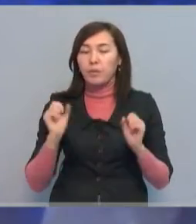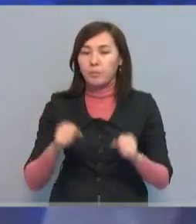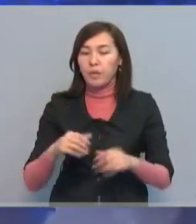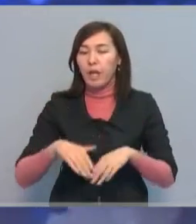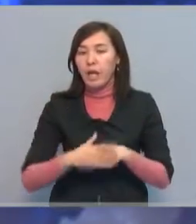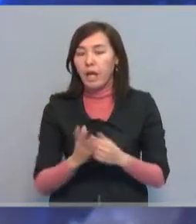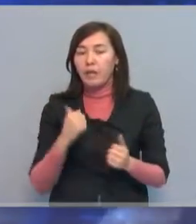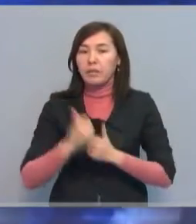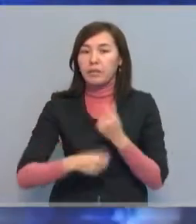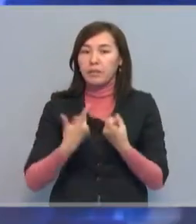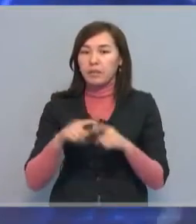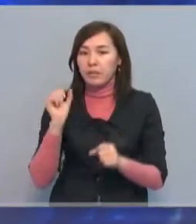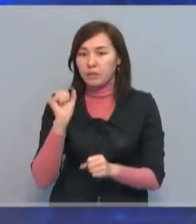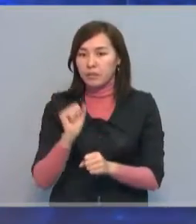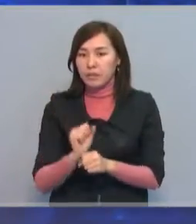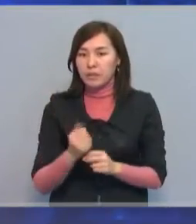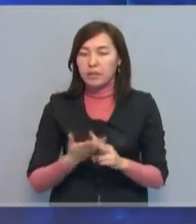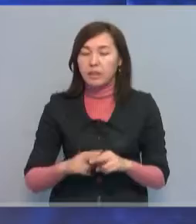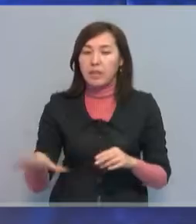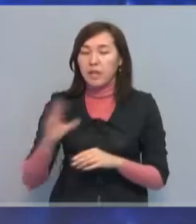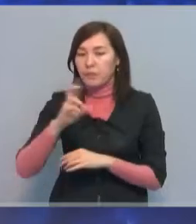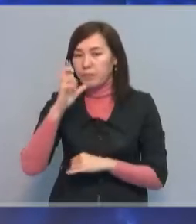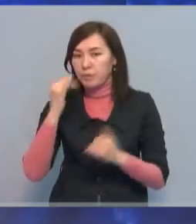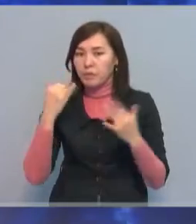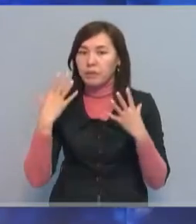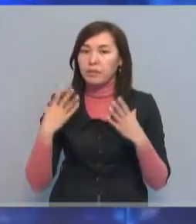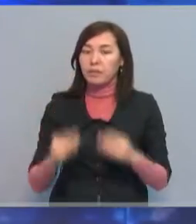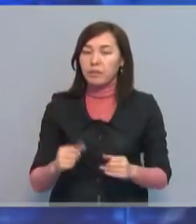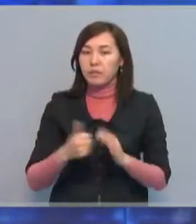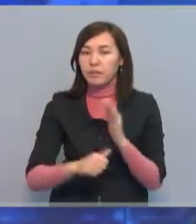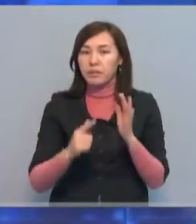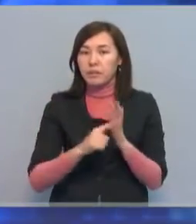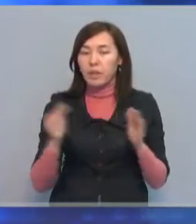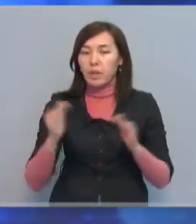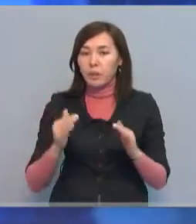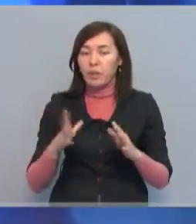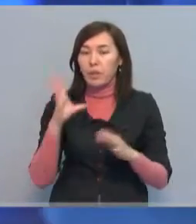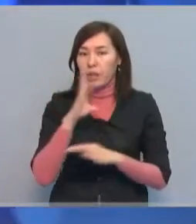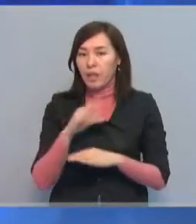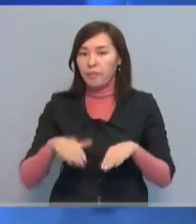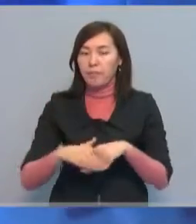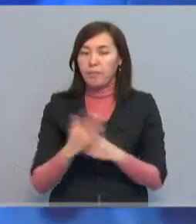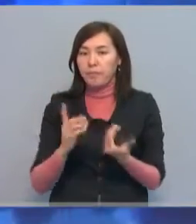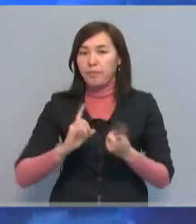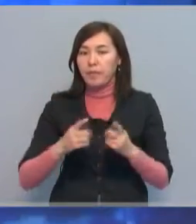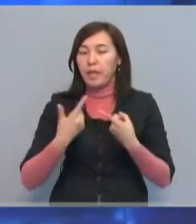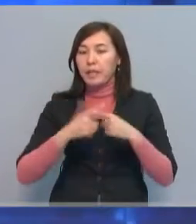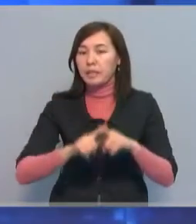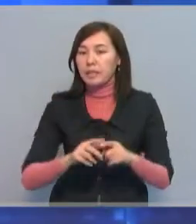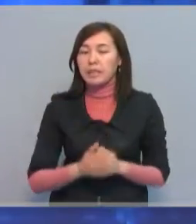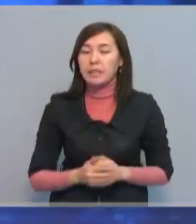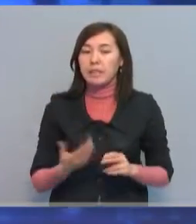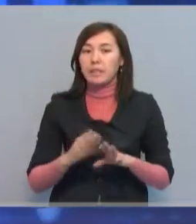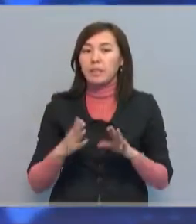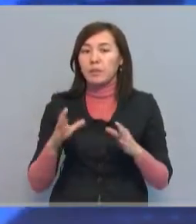смогут обновить материально-техническую базу. По всей стране на сегодняшний день 67 колледжей уже оснащены передовой техникой.